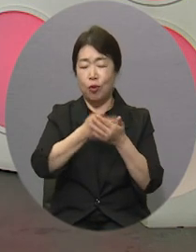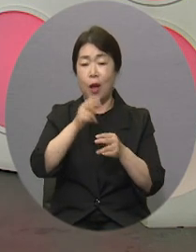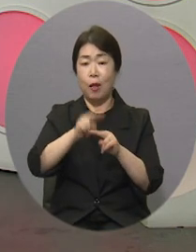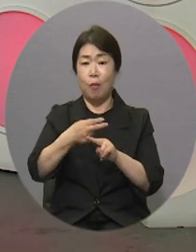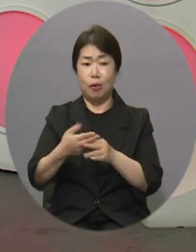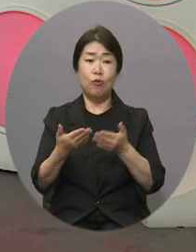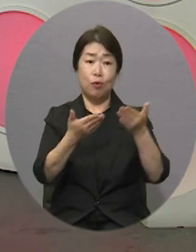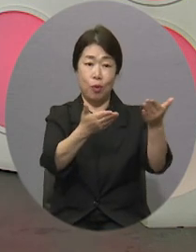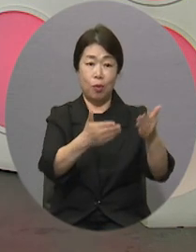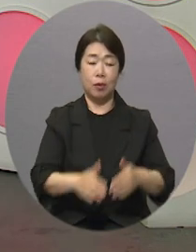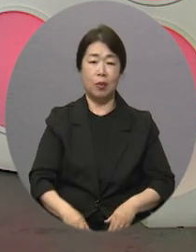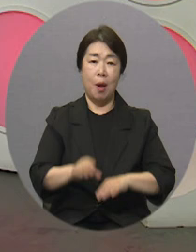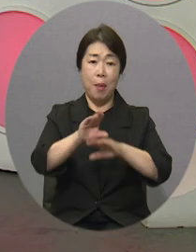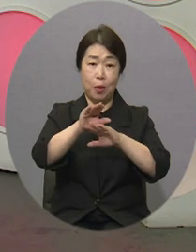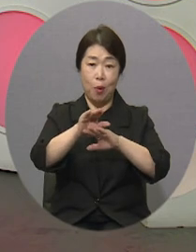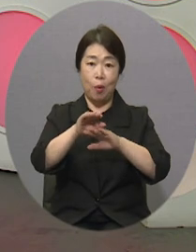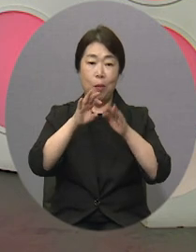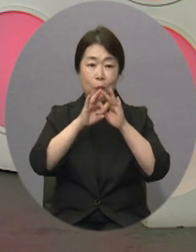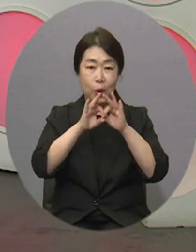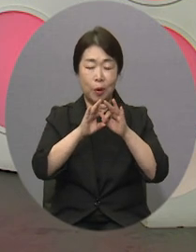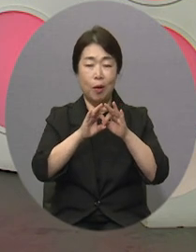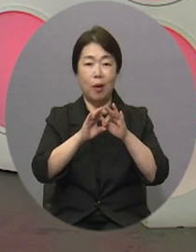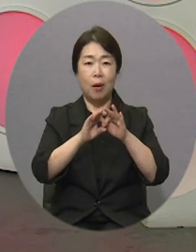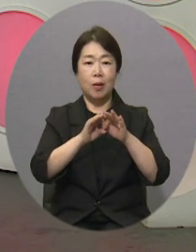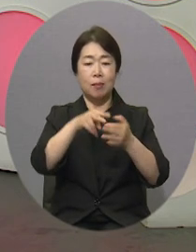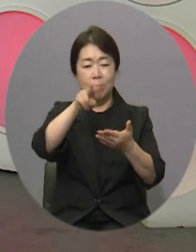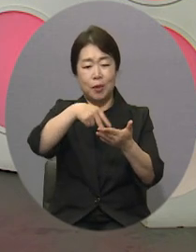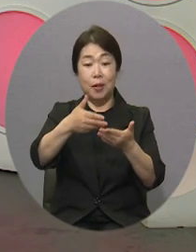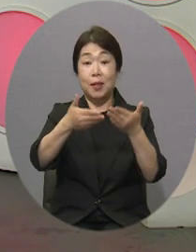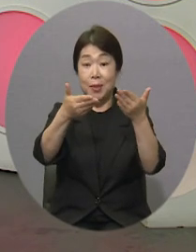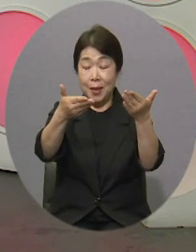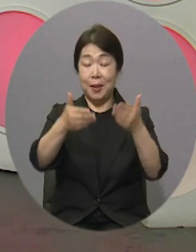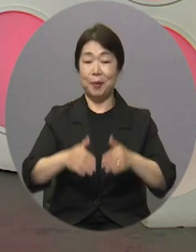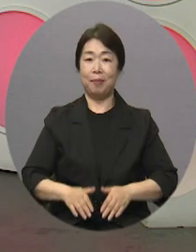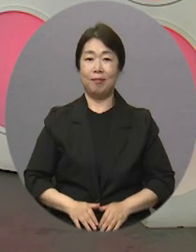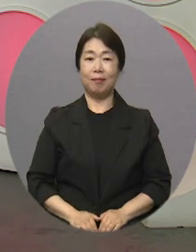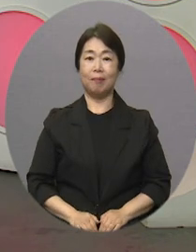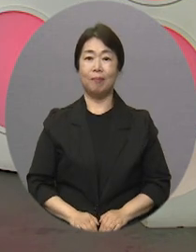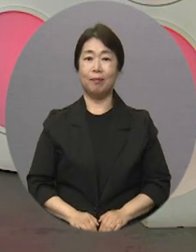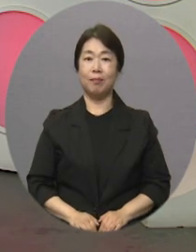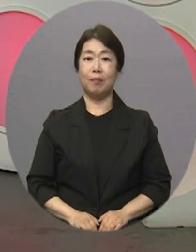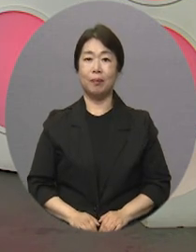이렇게 전달도 해드리도록 하겠습니다. 오늘의 감동 사연이었습니다. 네.